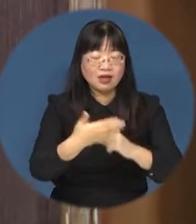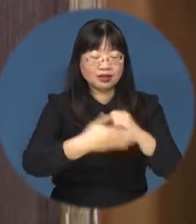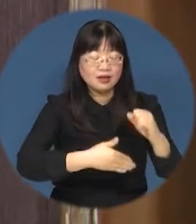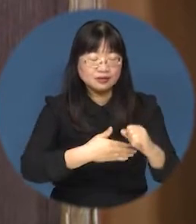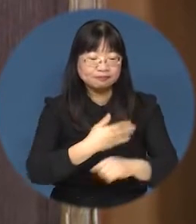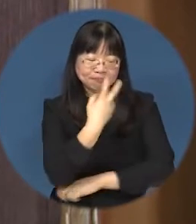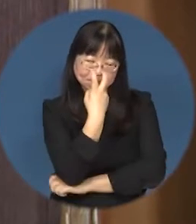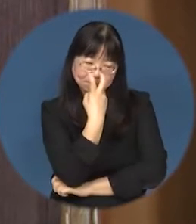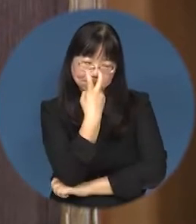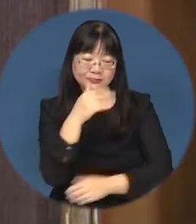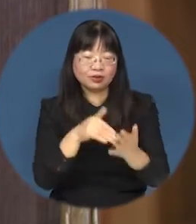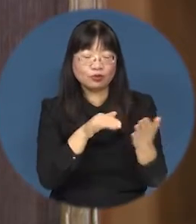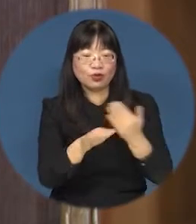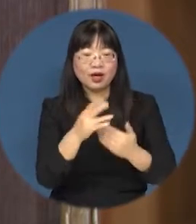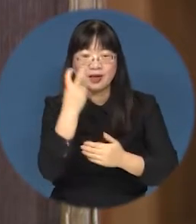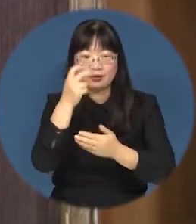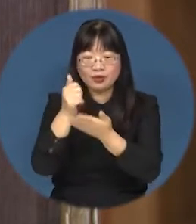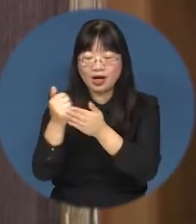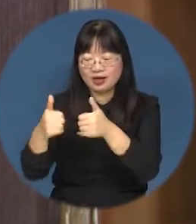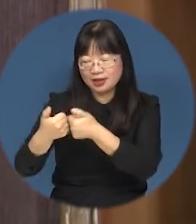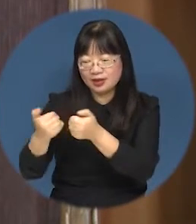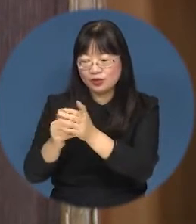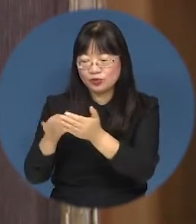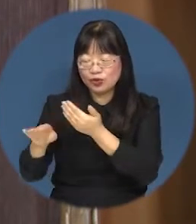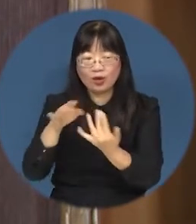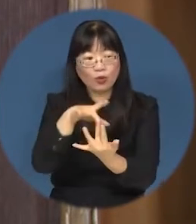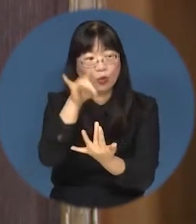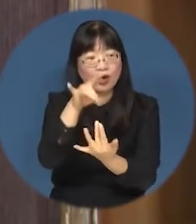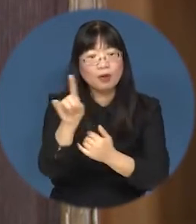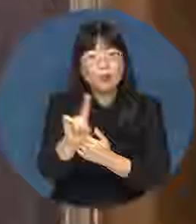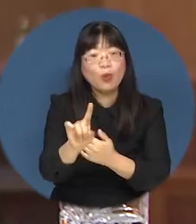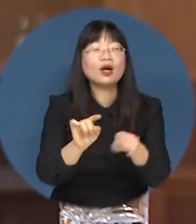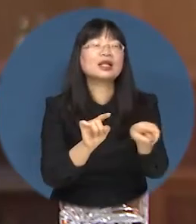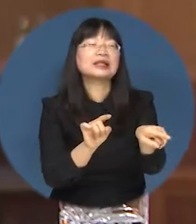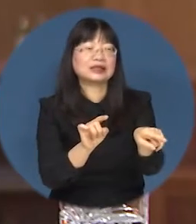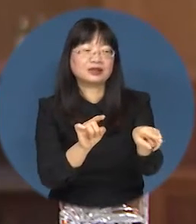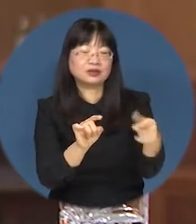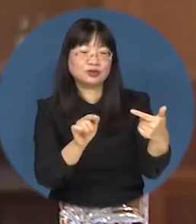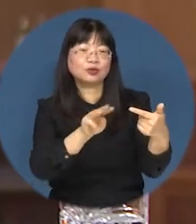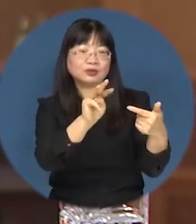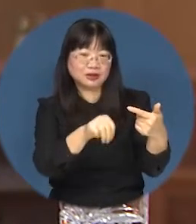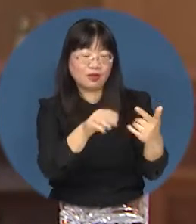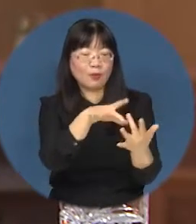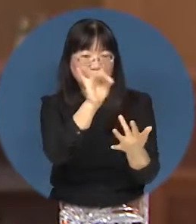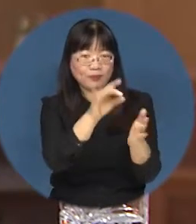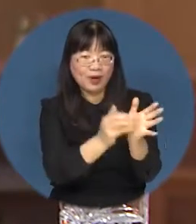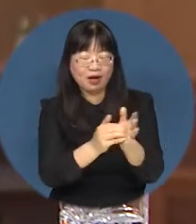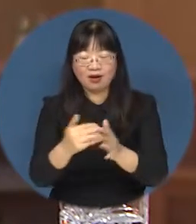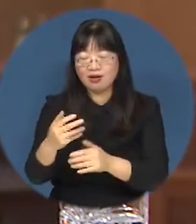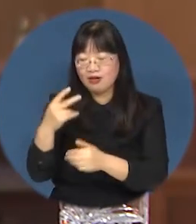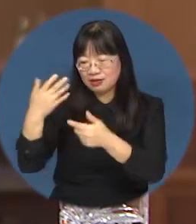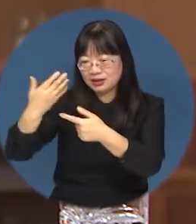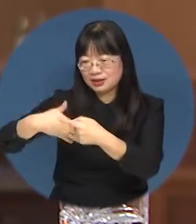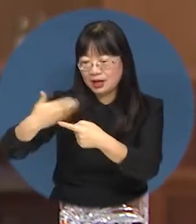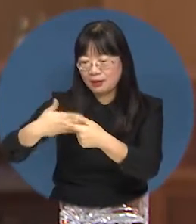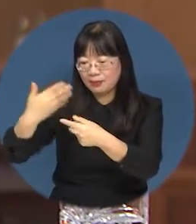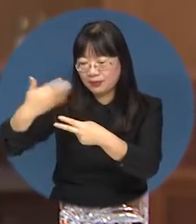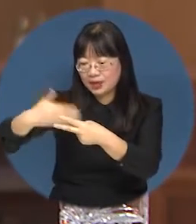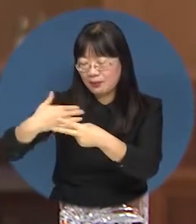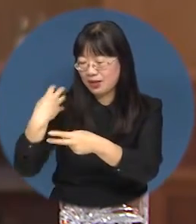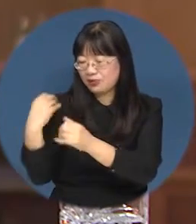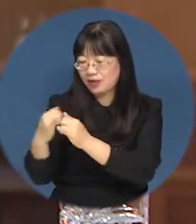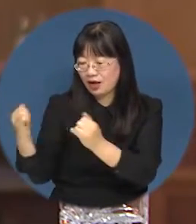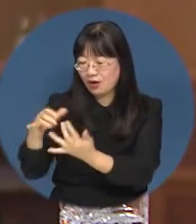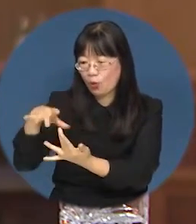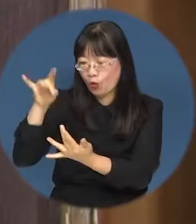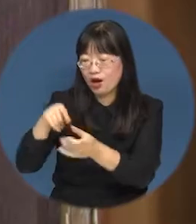보더니 감독하고 이제 상의를 하고 난 다음에 고른 게 그 아, 장면이 제작진이 골랐어요? 네네 제작진이 골른 거예요. 어떤 의미로 그 사진을